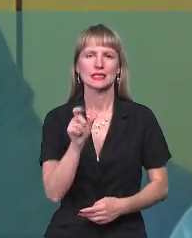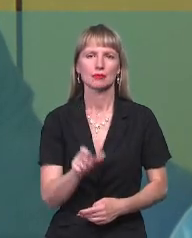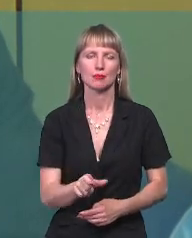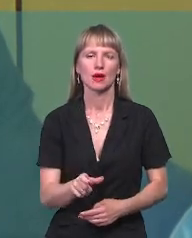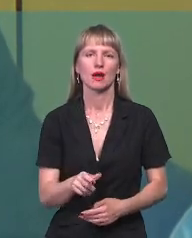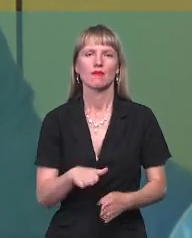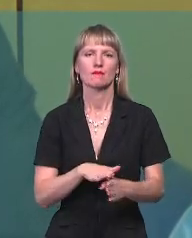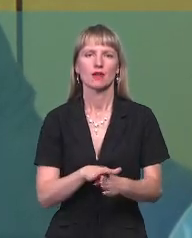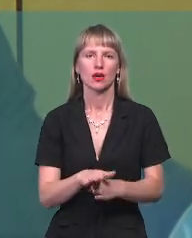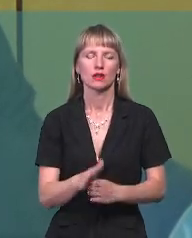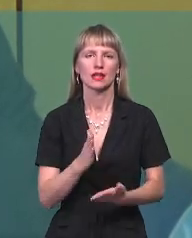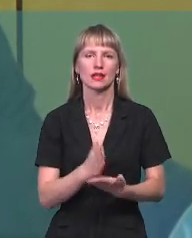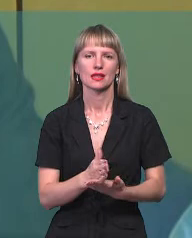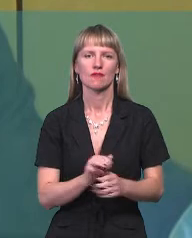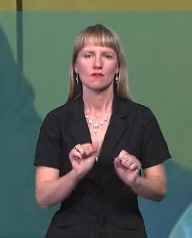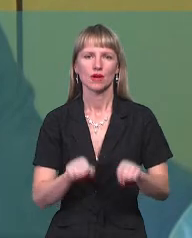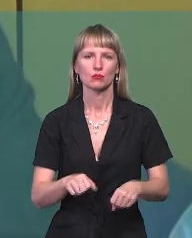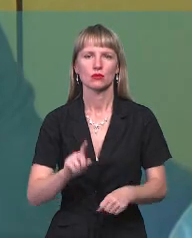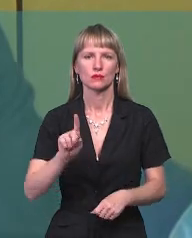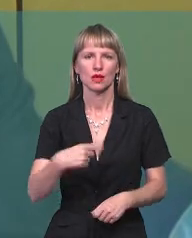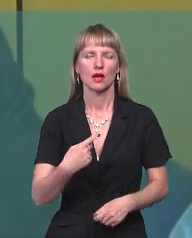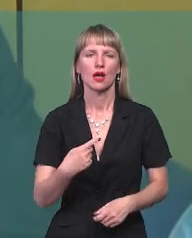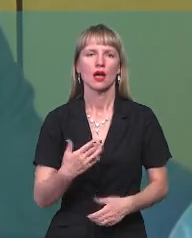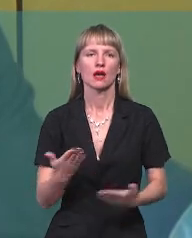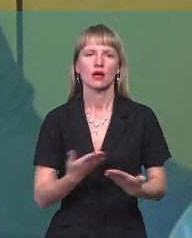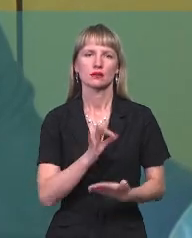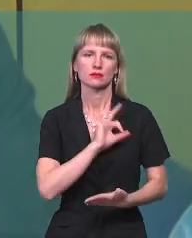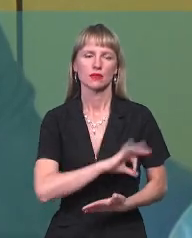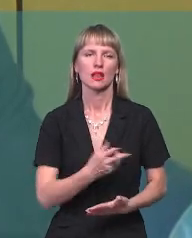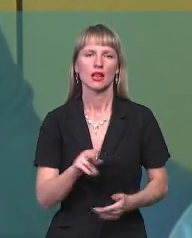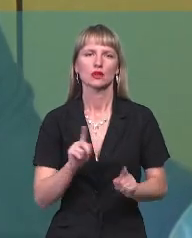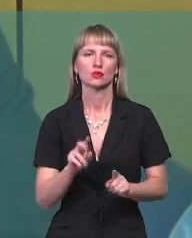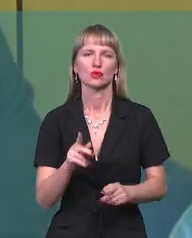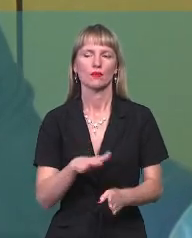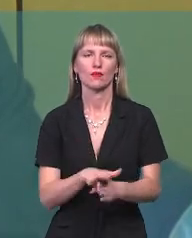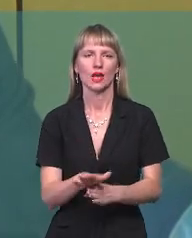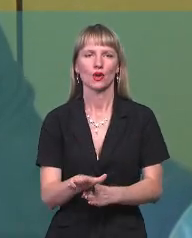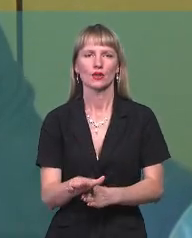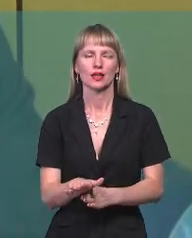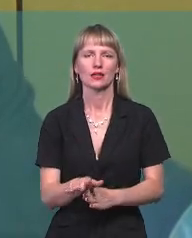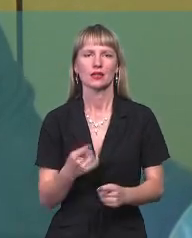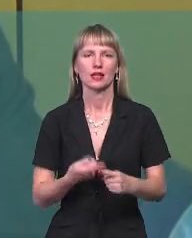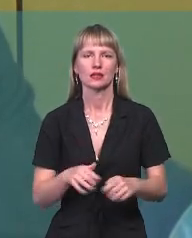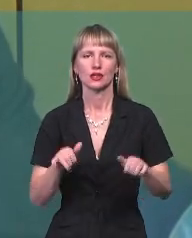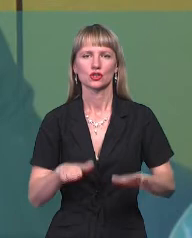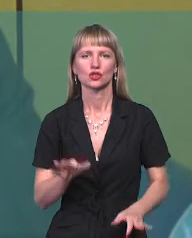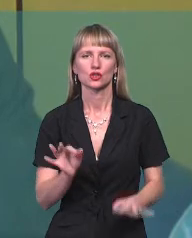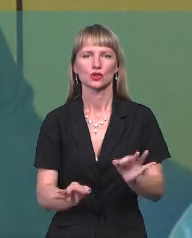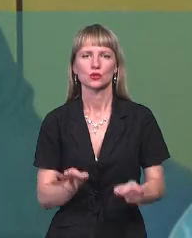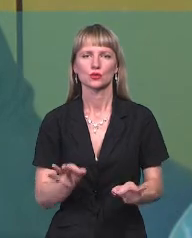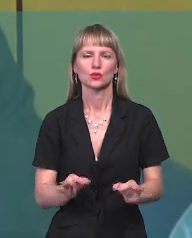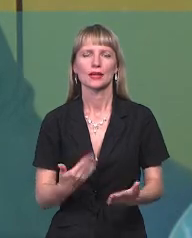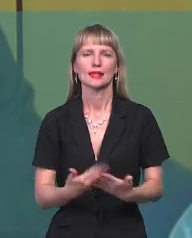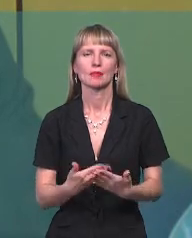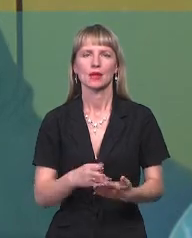є певні заходи примусового характеру, які він вживає для того, щоб виконати дане рішення суду. Наприклад,